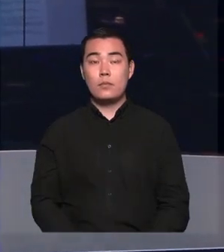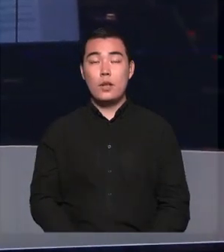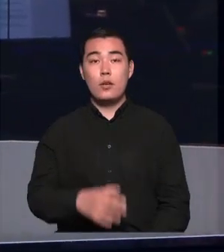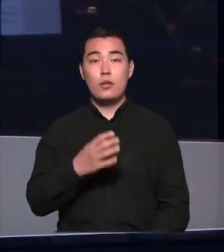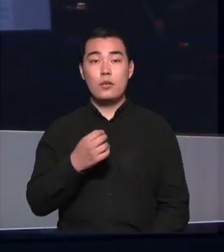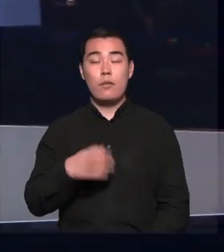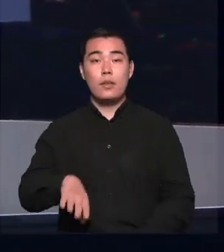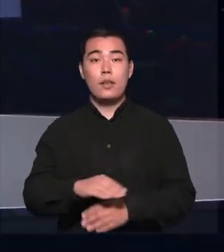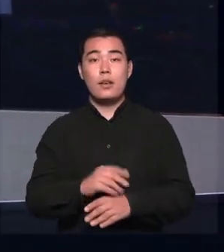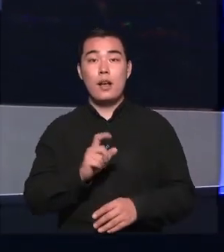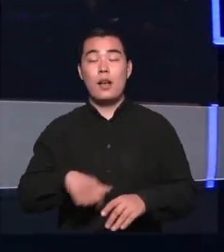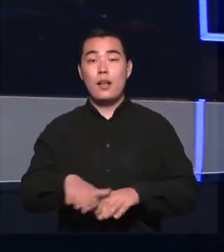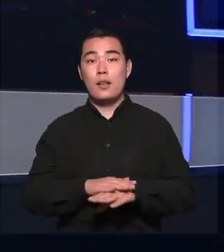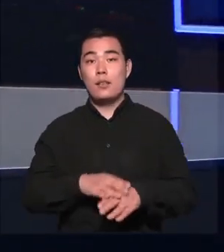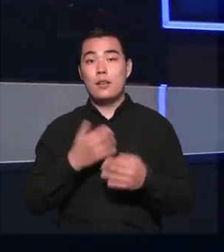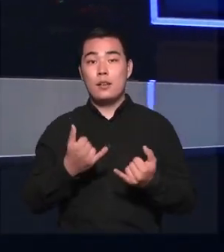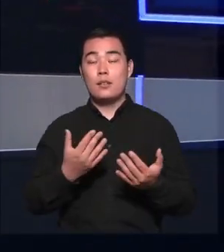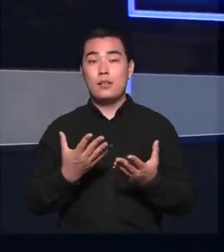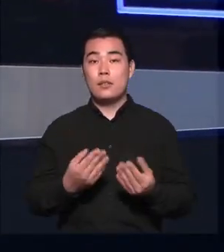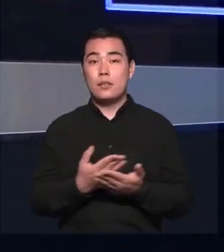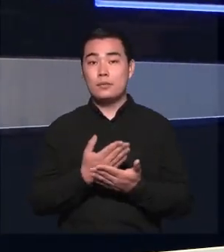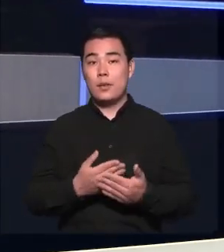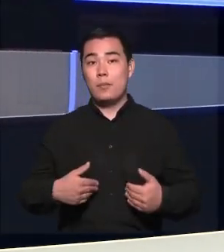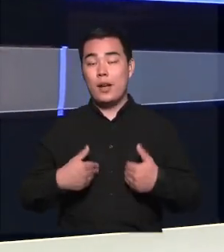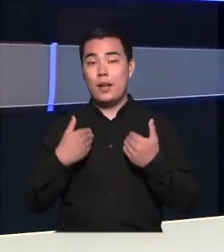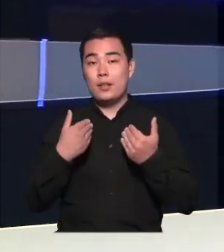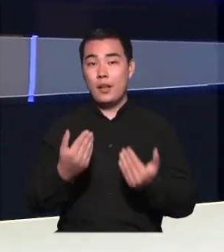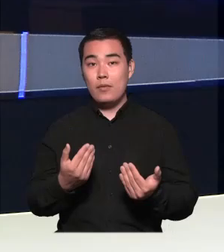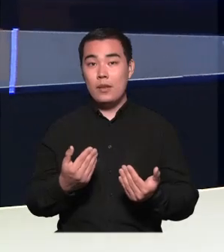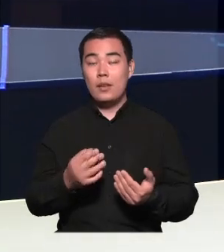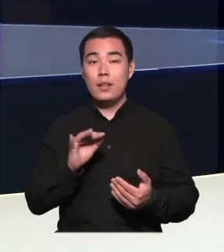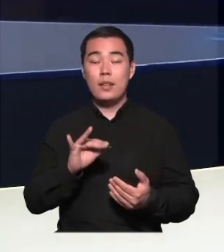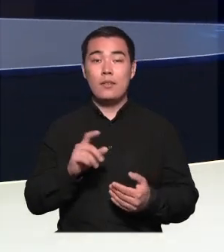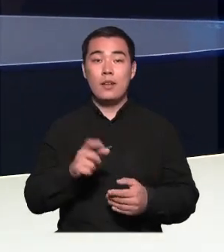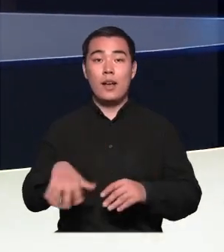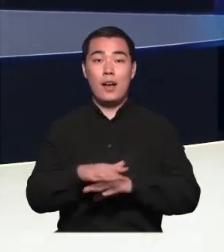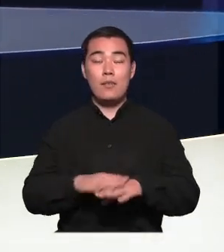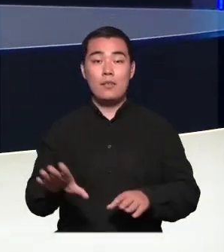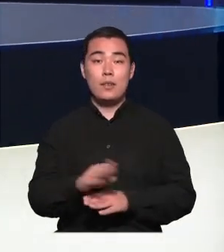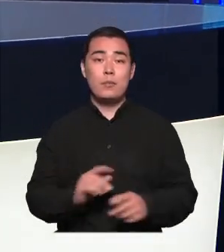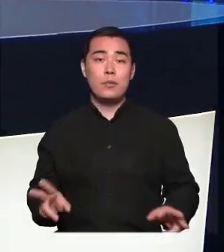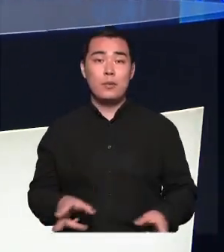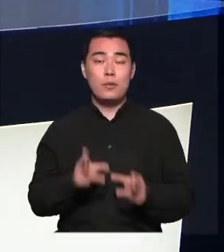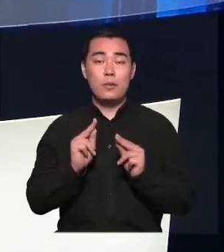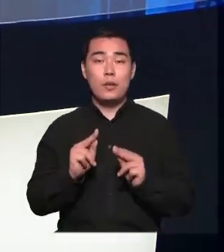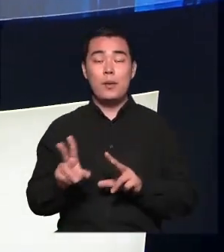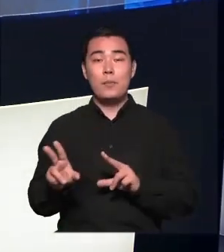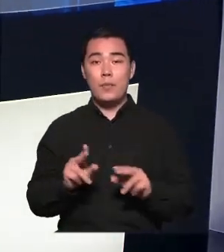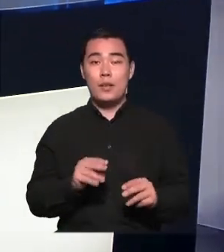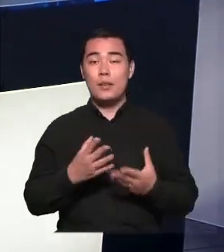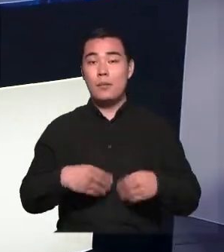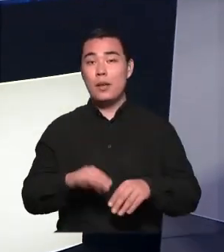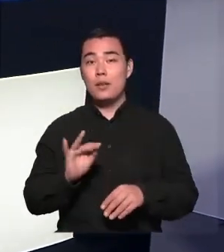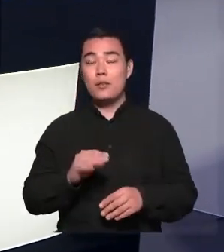Тағы да барша әріптестерімізді бүгінгі бұқаралық ақпарат құралдары күнімен шын жүректен құттықтаймыз. Елге берер пайдалы дүниелеріңіз көп болсын.